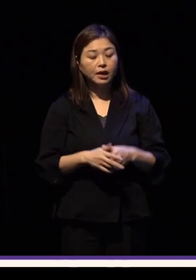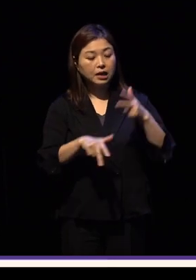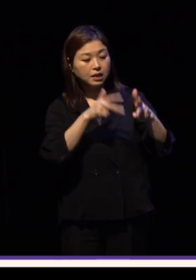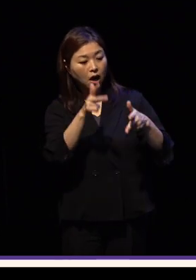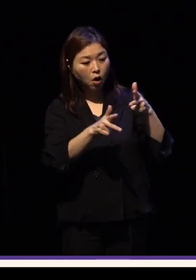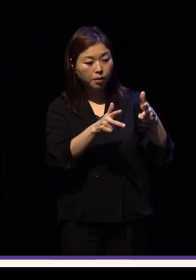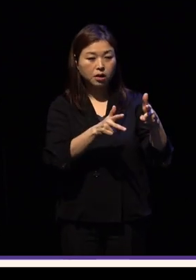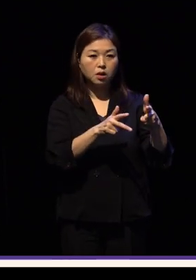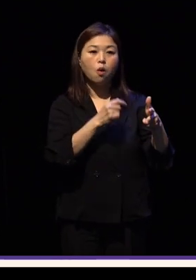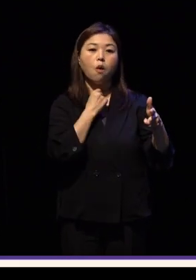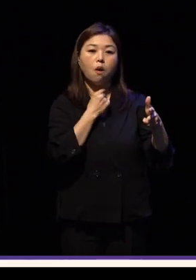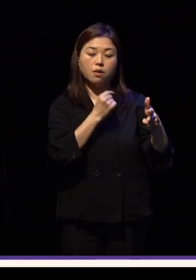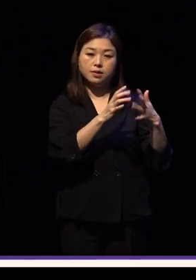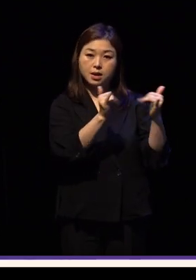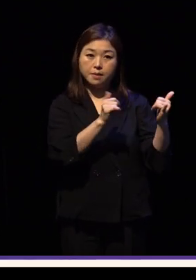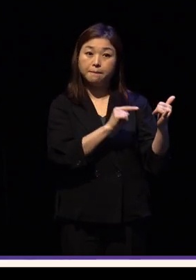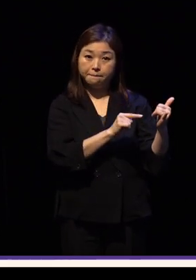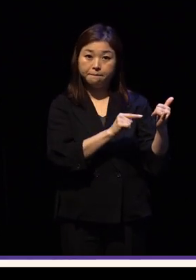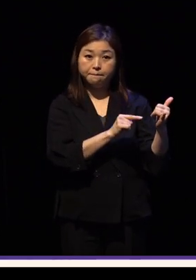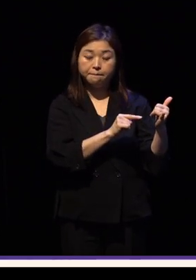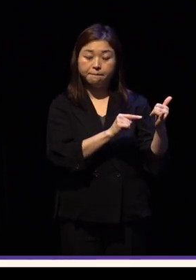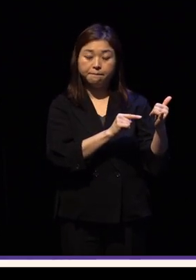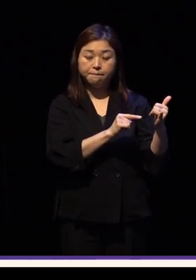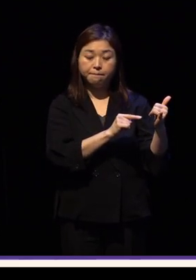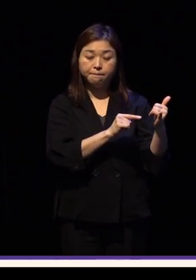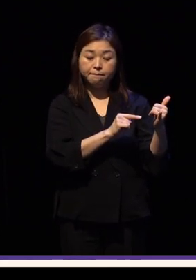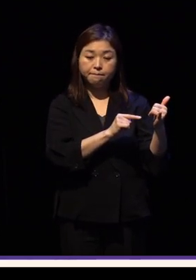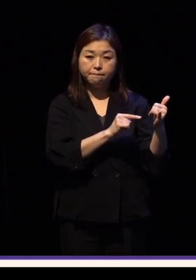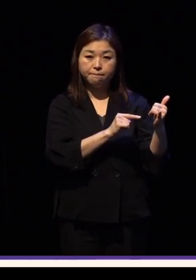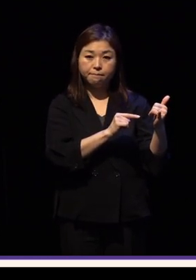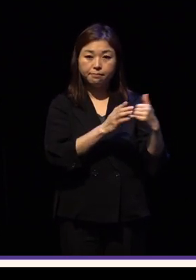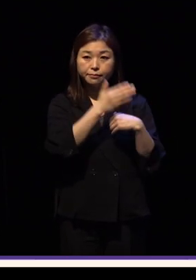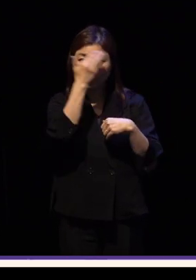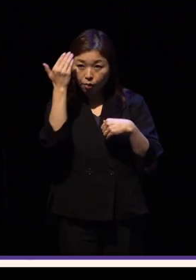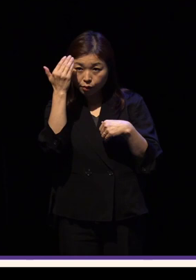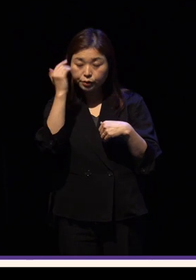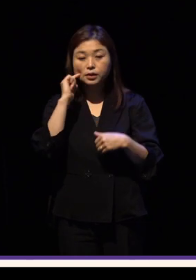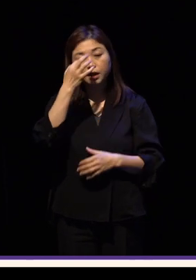사업 수요자 그 수요자에게 또 청년